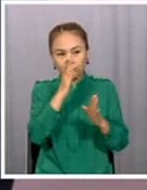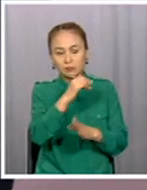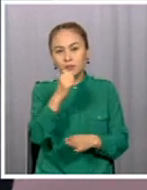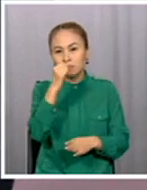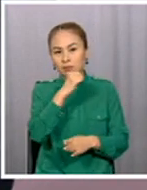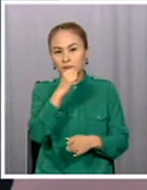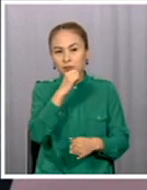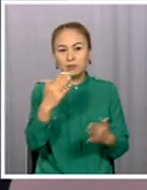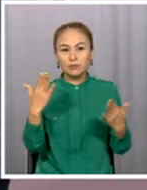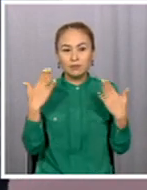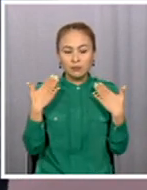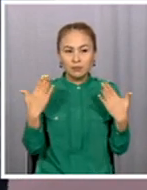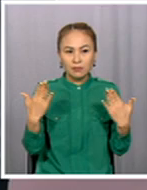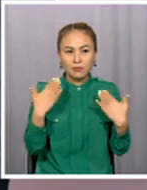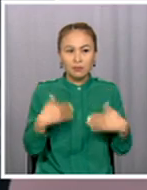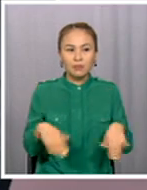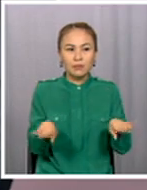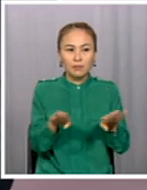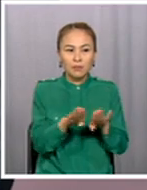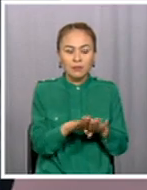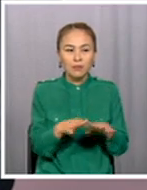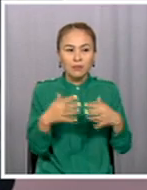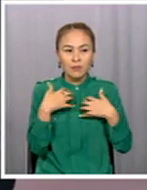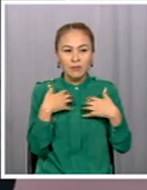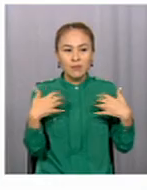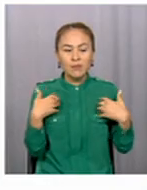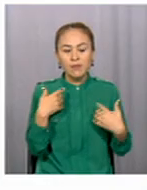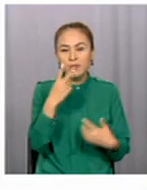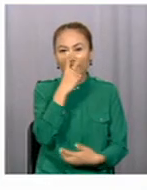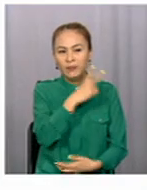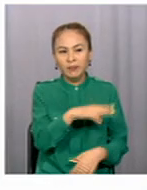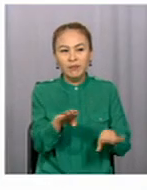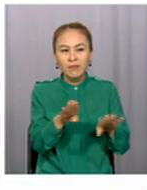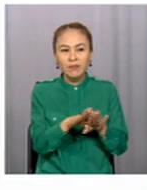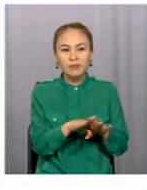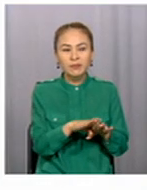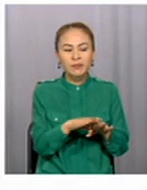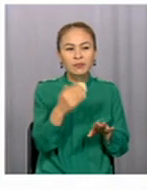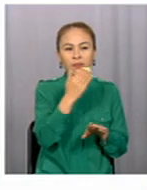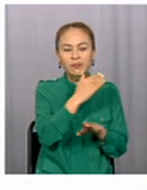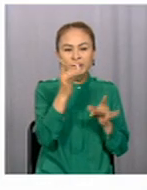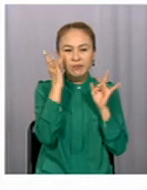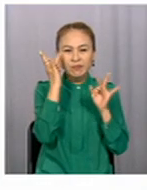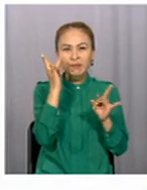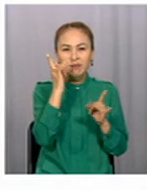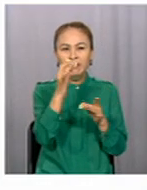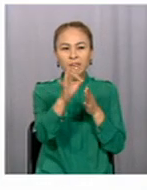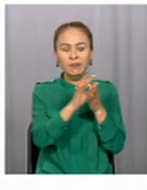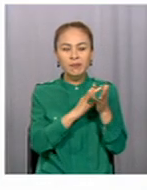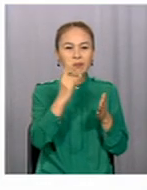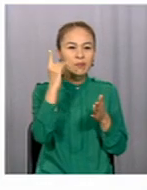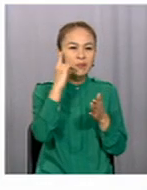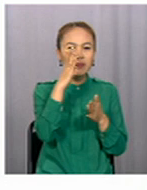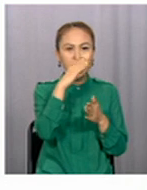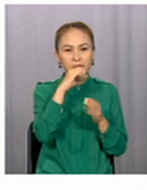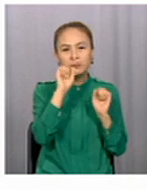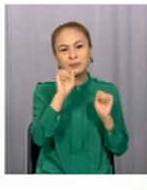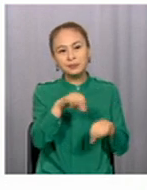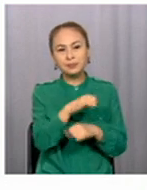саяхаттағанда, осындай жануарларды көрсек, олардың дыбысын бірдей естуіміз мүмкін